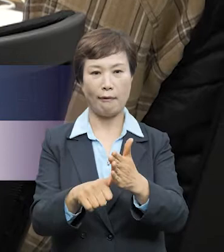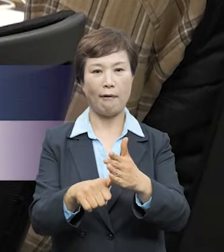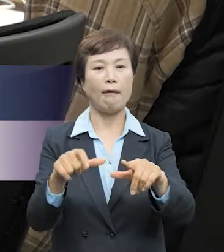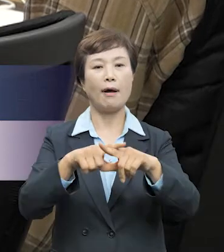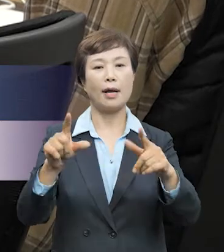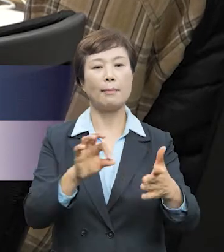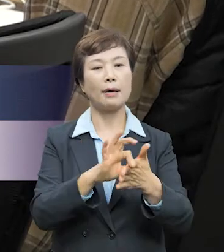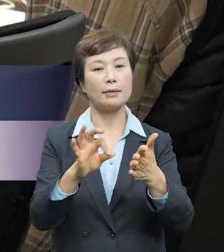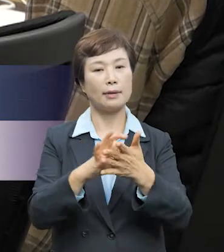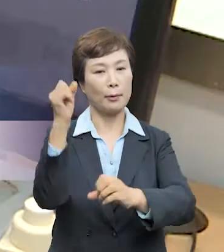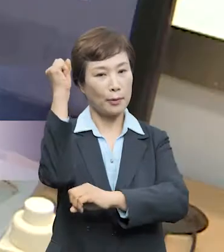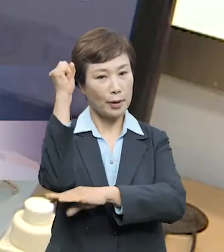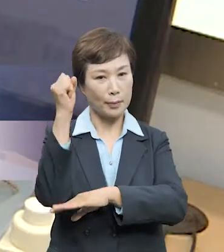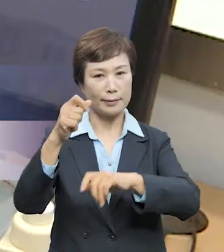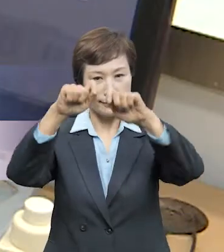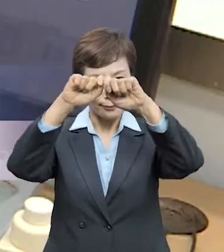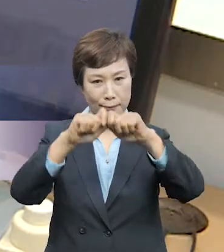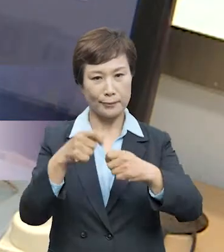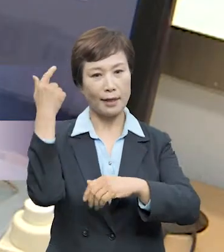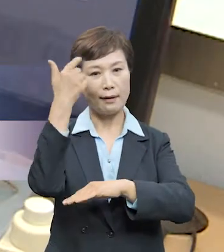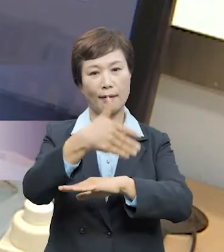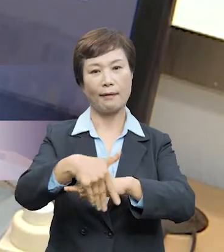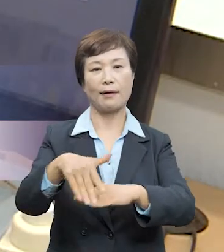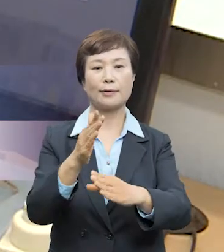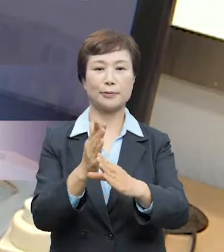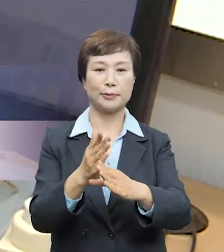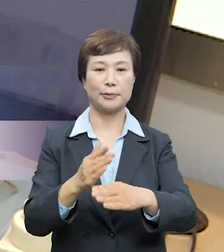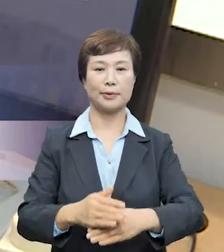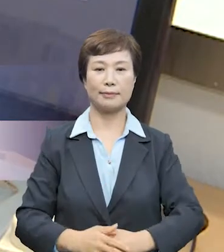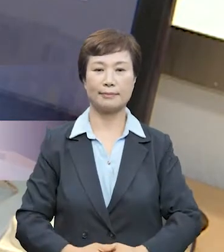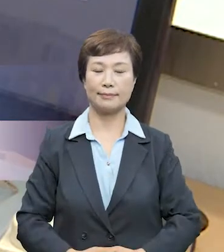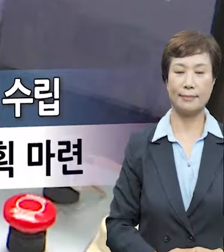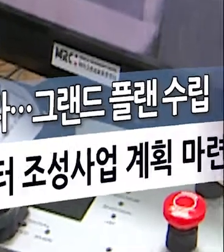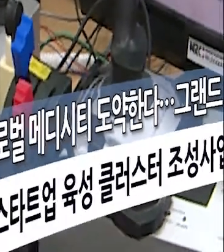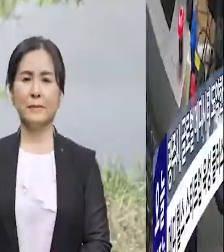제품 상용화 기반 구축 등 세부 계획을 수립하고 있습니다.